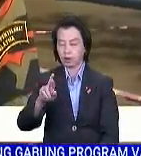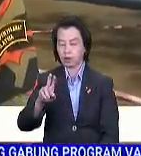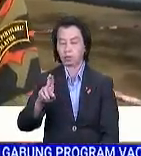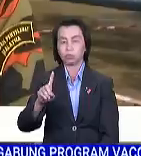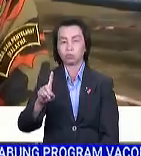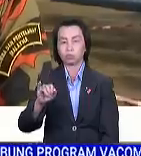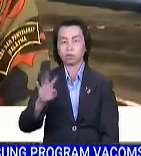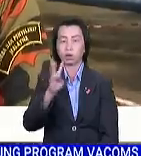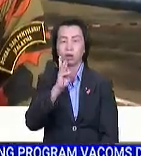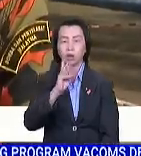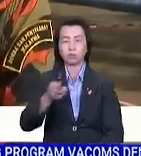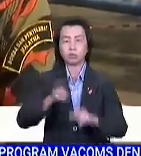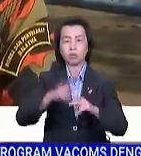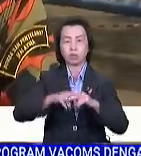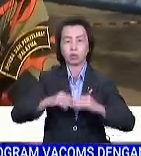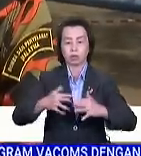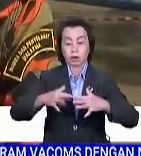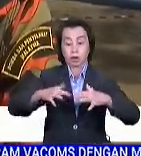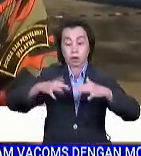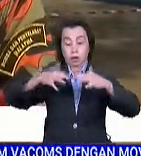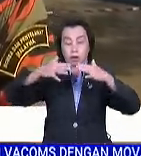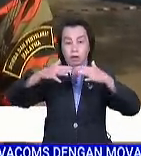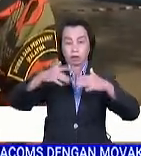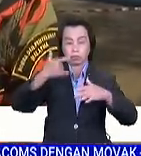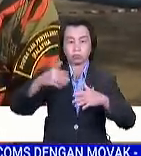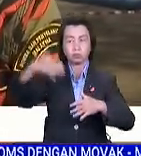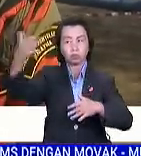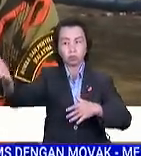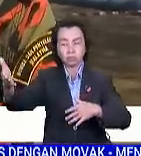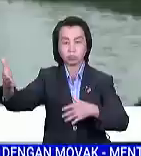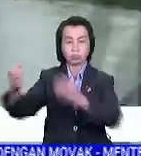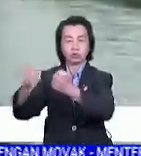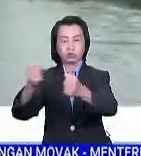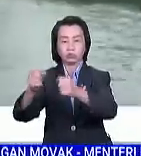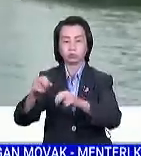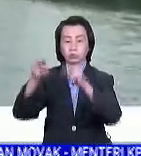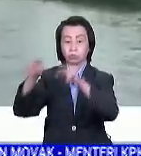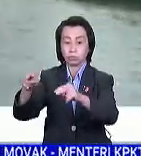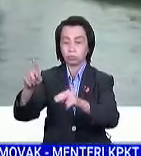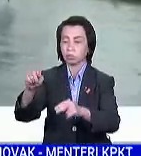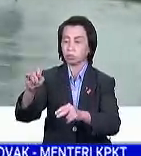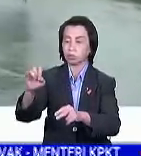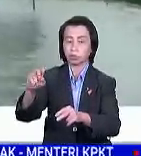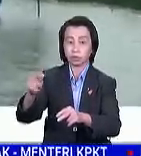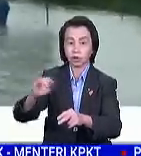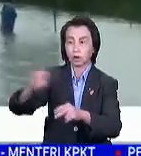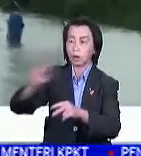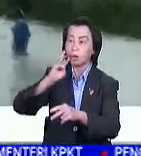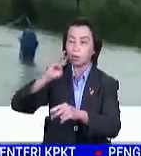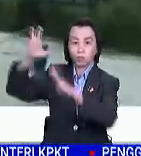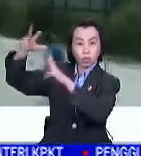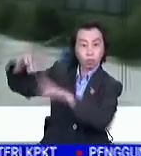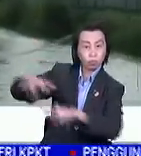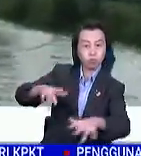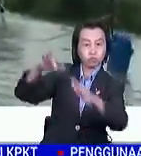menaik kerana Sungai para sungai di sebelah hulu ditinjar tutuh ap Semua turun